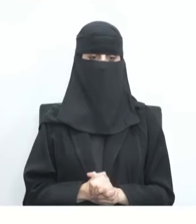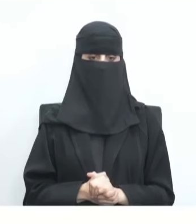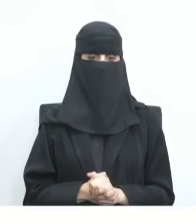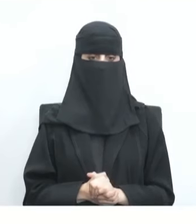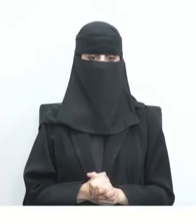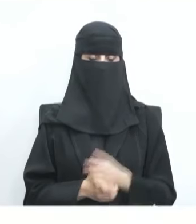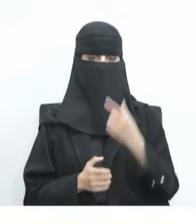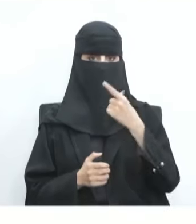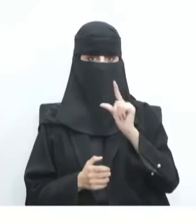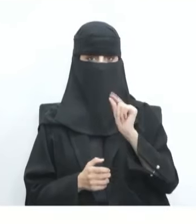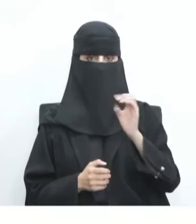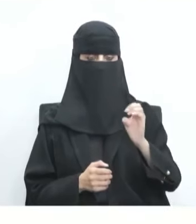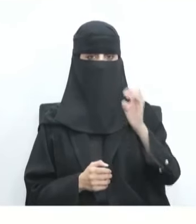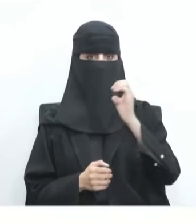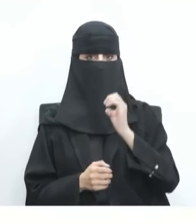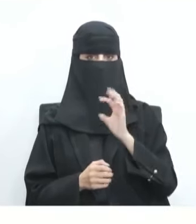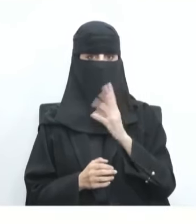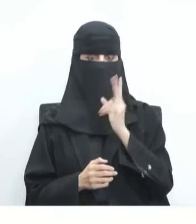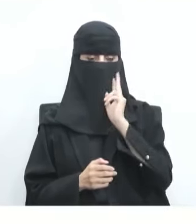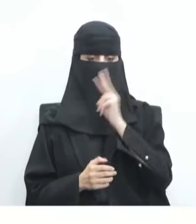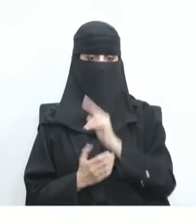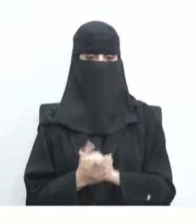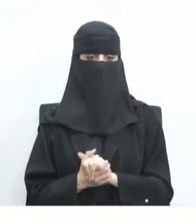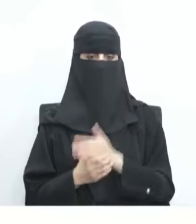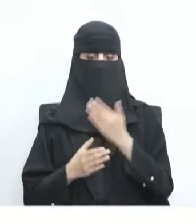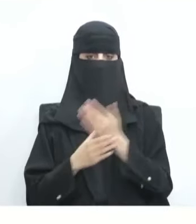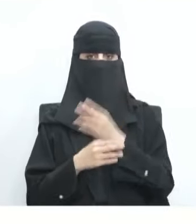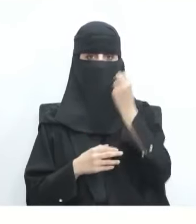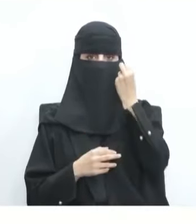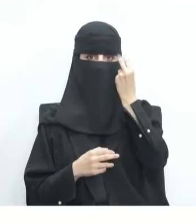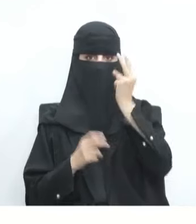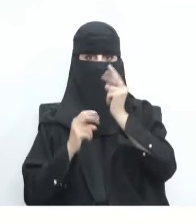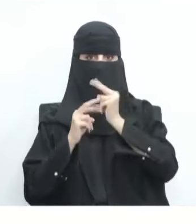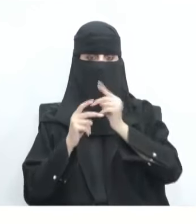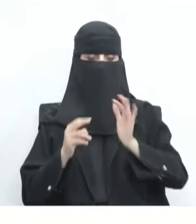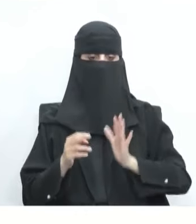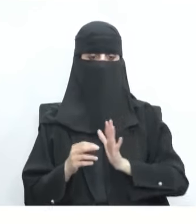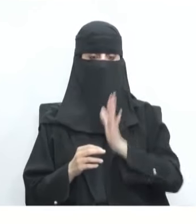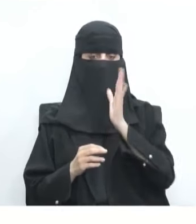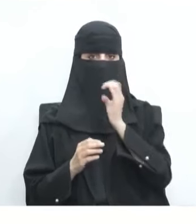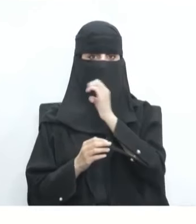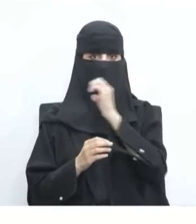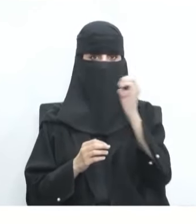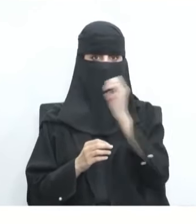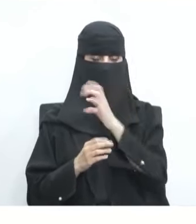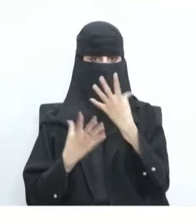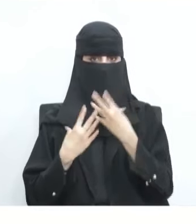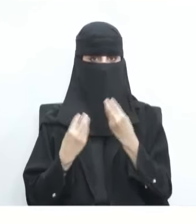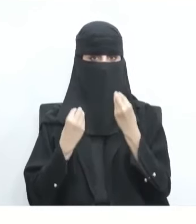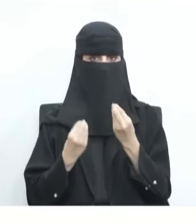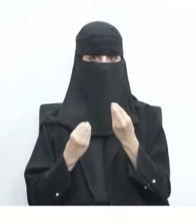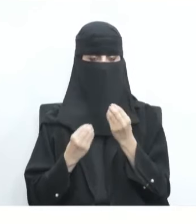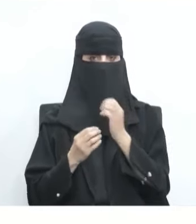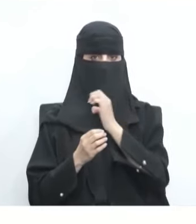ايضا الاجابه من النص كثره ما لديها من افكار وعبارات